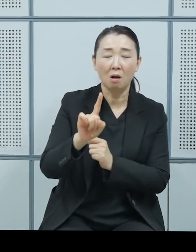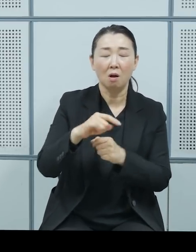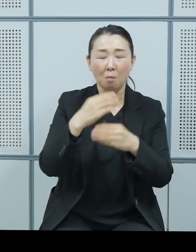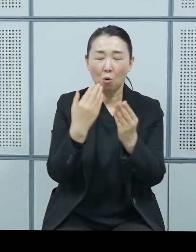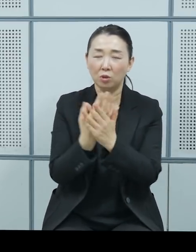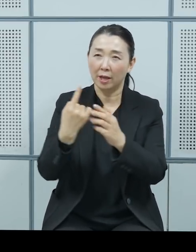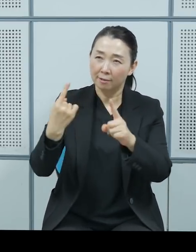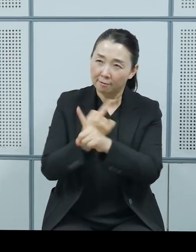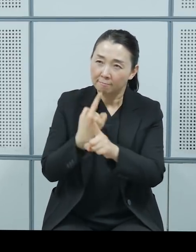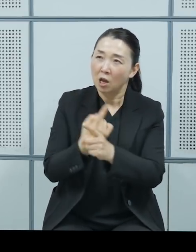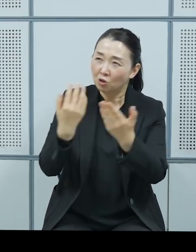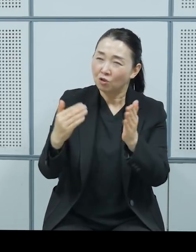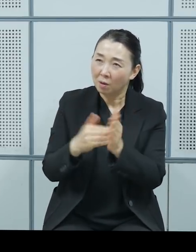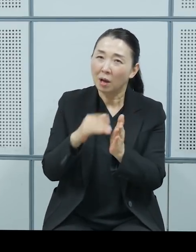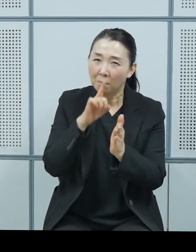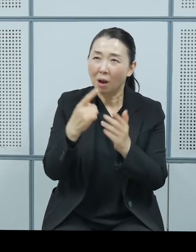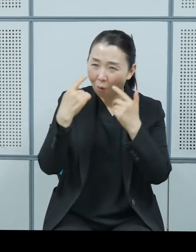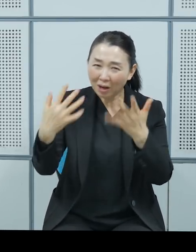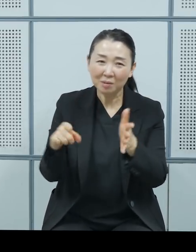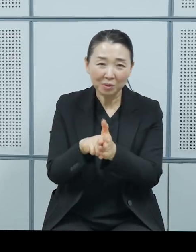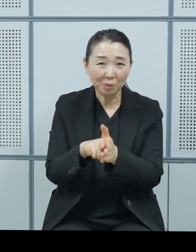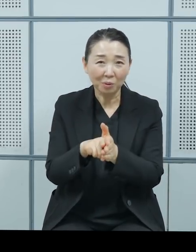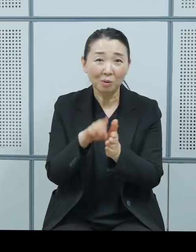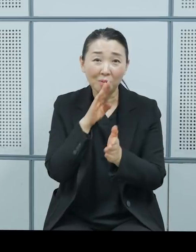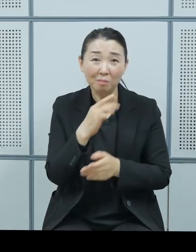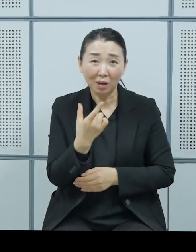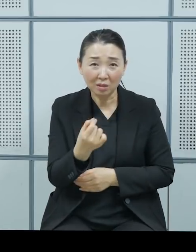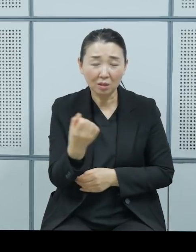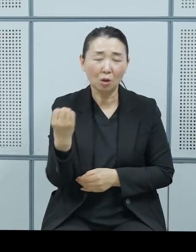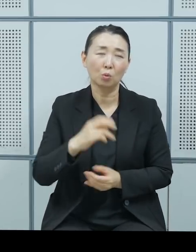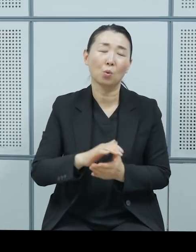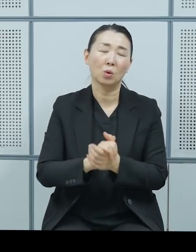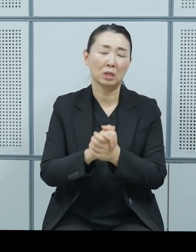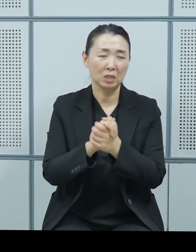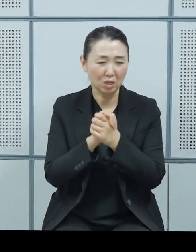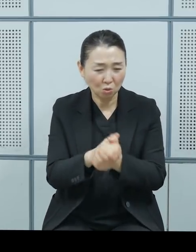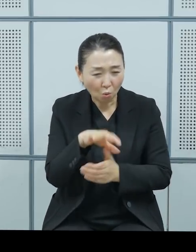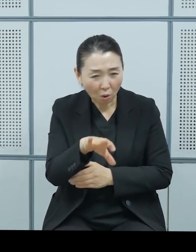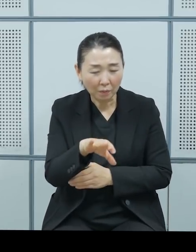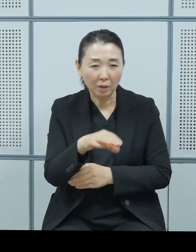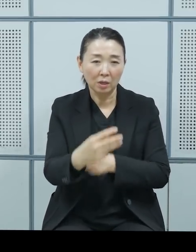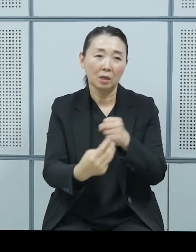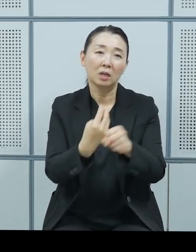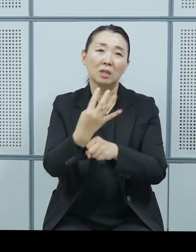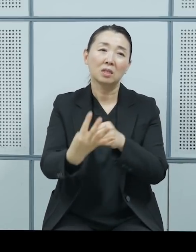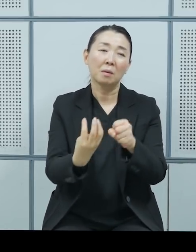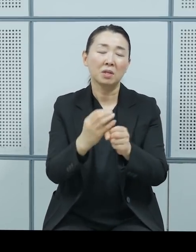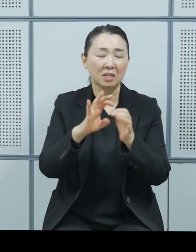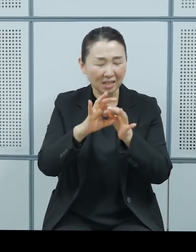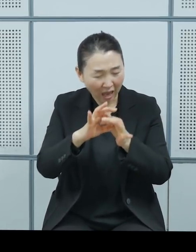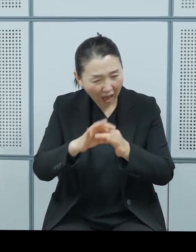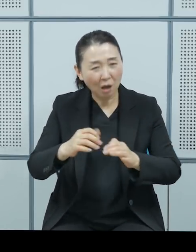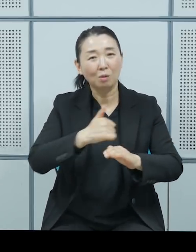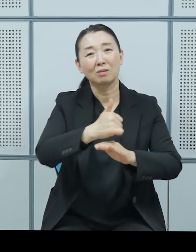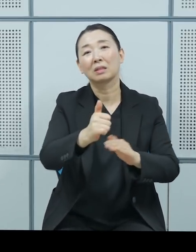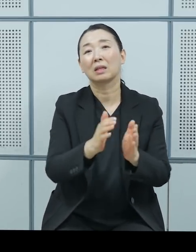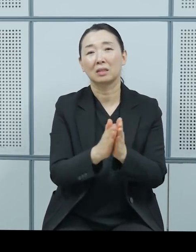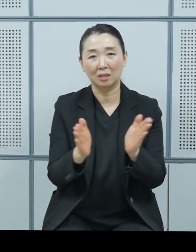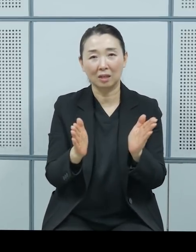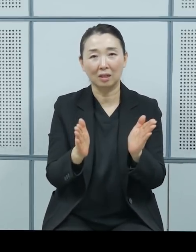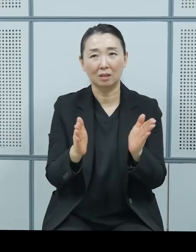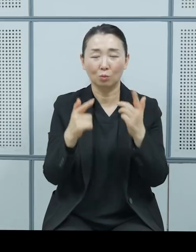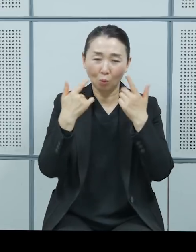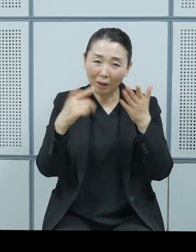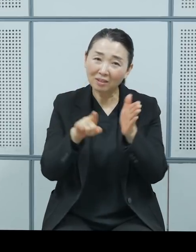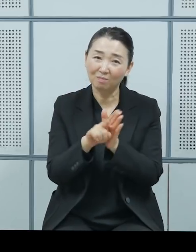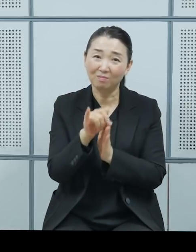이런 하나님이 하신다, 뭐 이런 확신이 있고 네. 실제로 기도원도 한 3, 4년은 너무 많이 갔어요. 그런